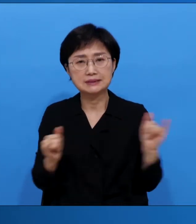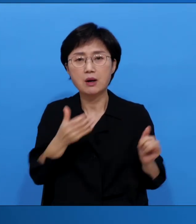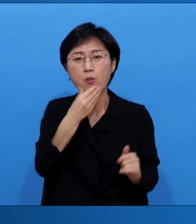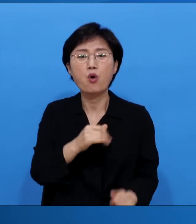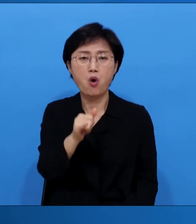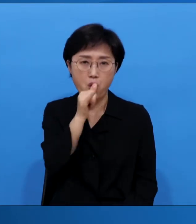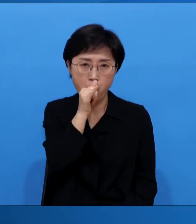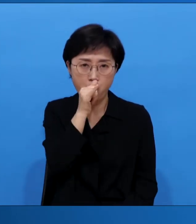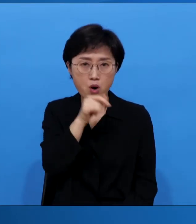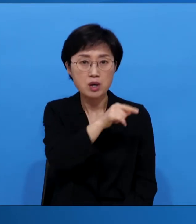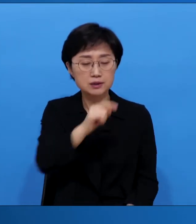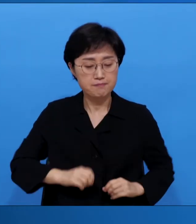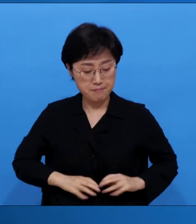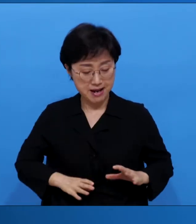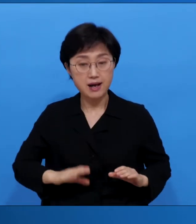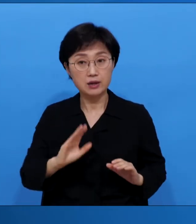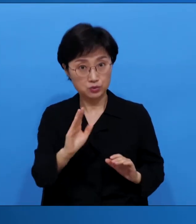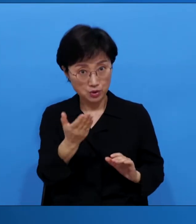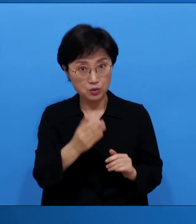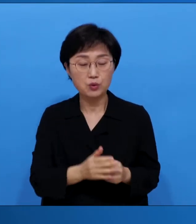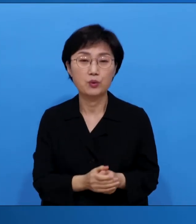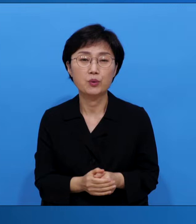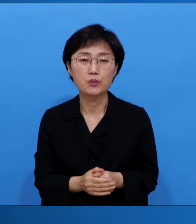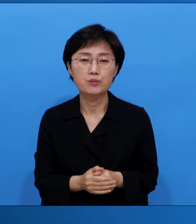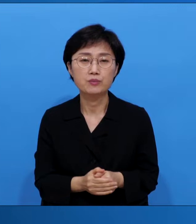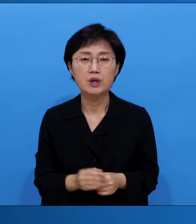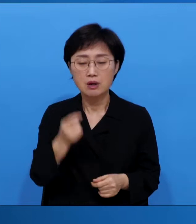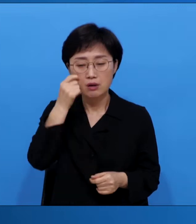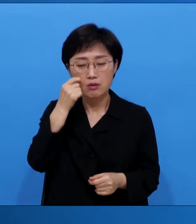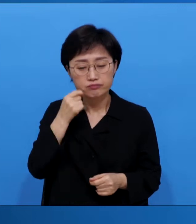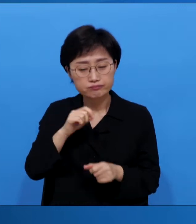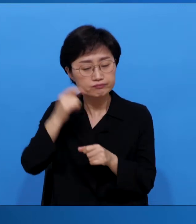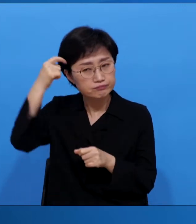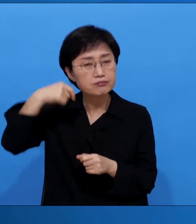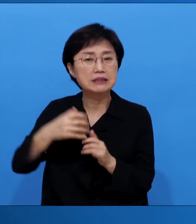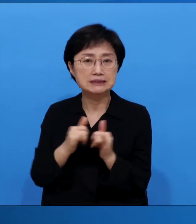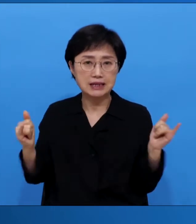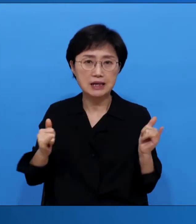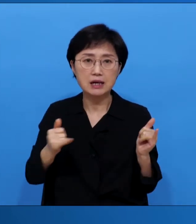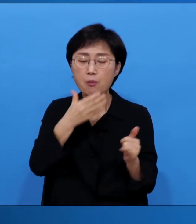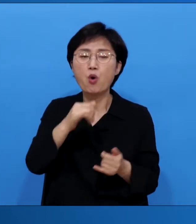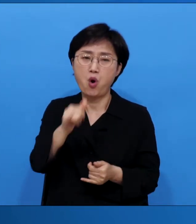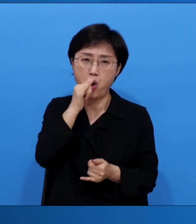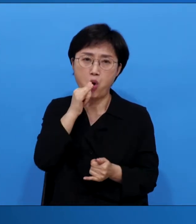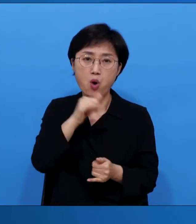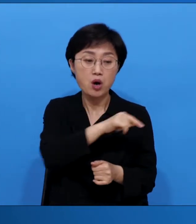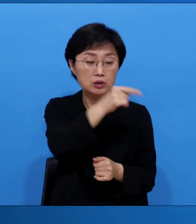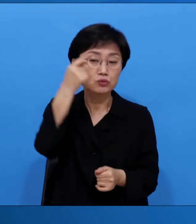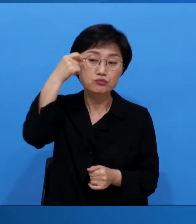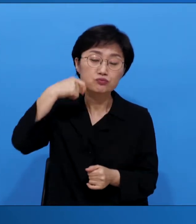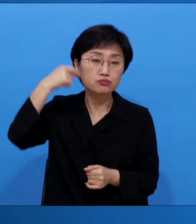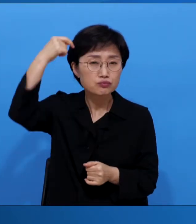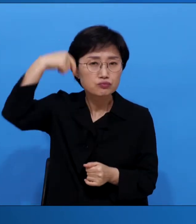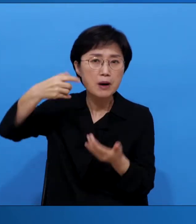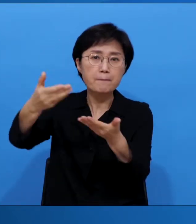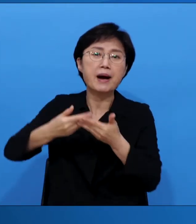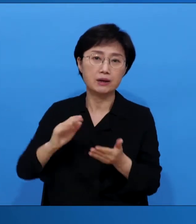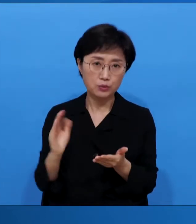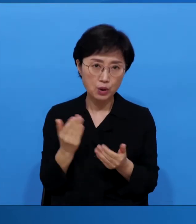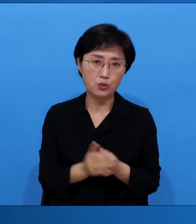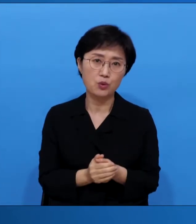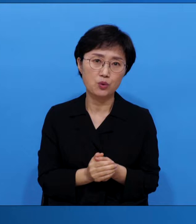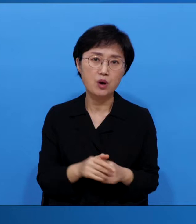복이 있나니 그들이 배부를 것이며 긍휼히 여기는 자는 복이 있나니 그들이 긍휼히 여김을 받을